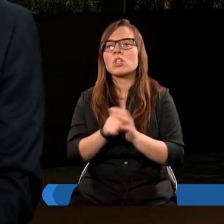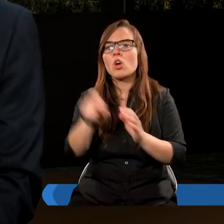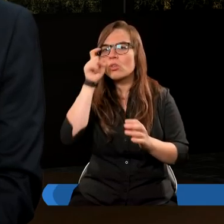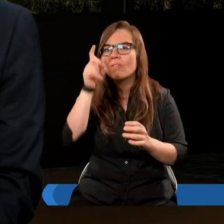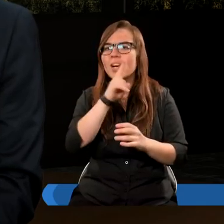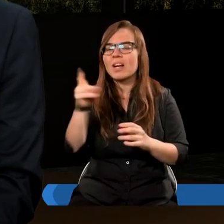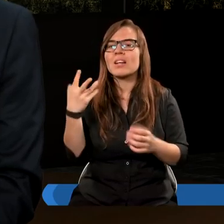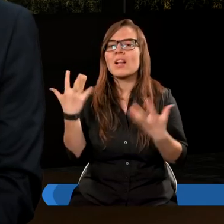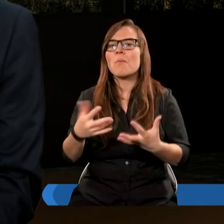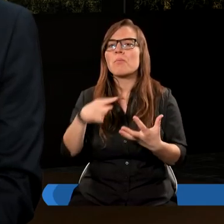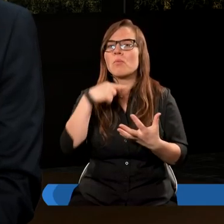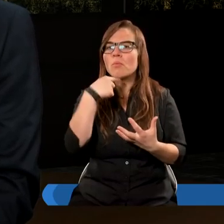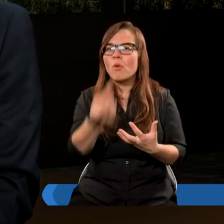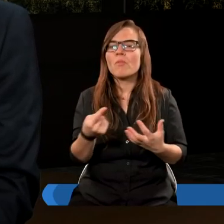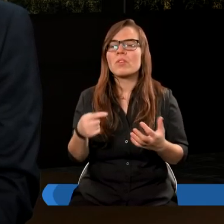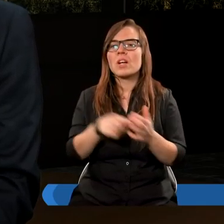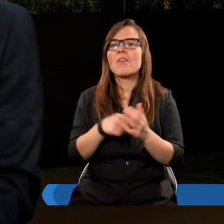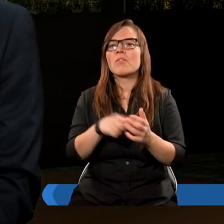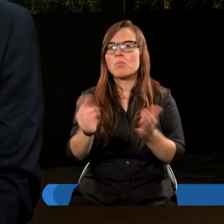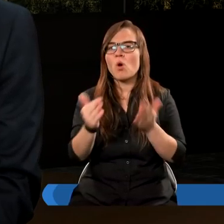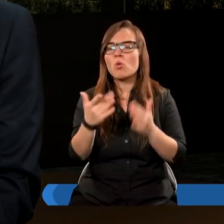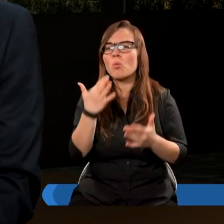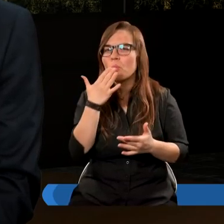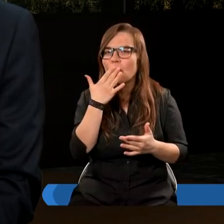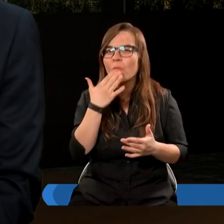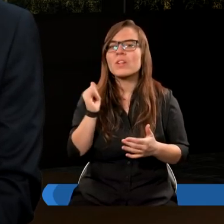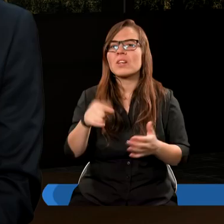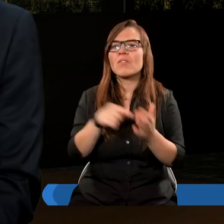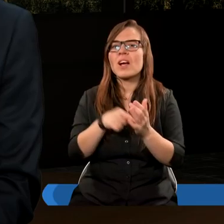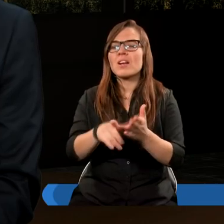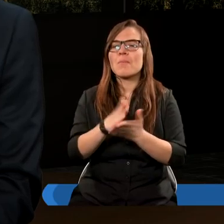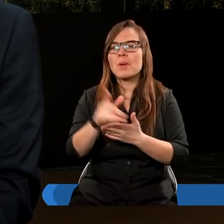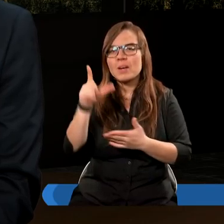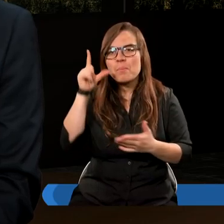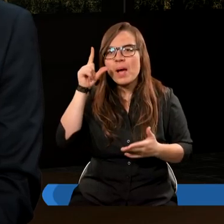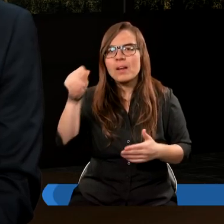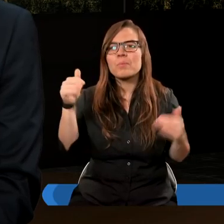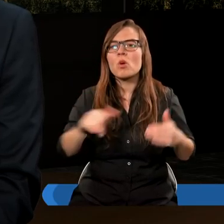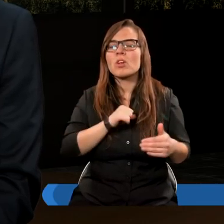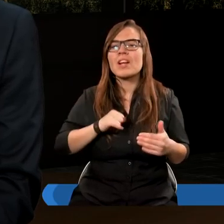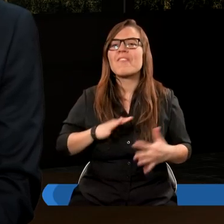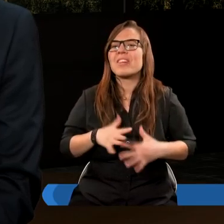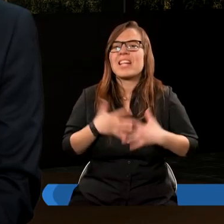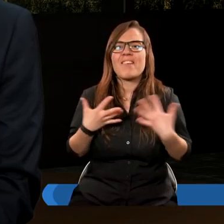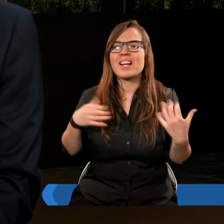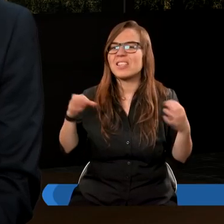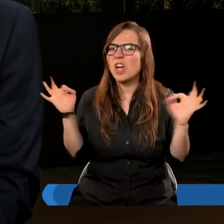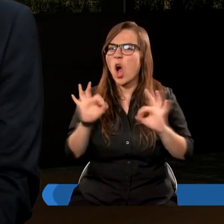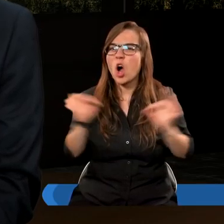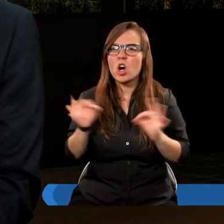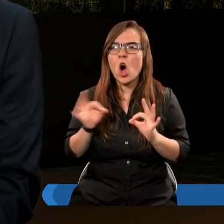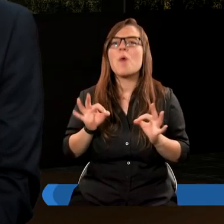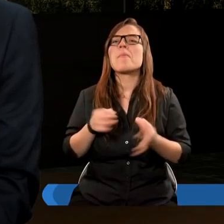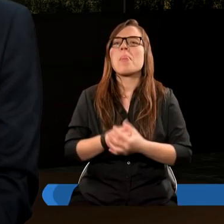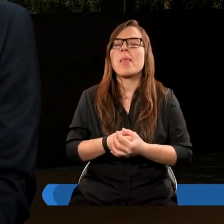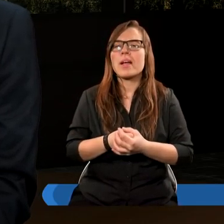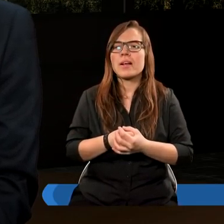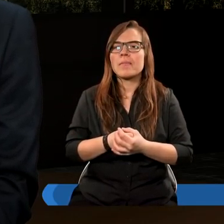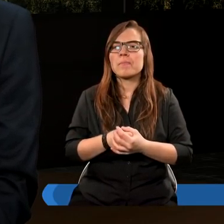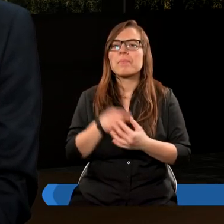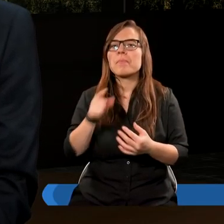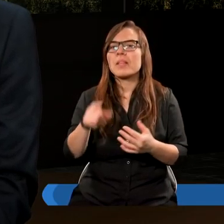każdej epoce Pan Bóg dostosowywał sposób mówienia i nawet to, co z naszej perspektywy może wydawać się takie brutalne i